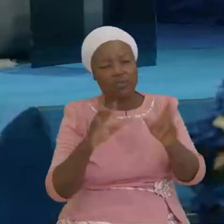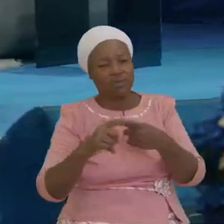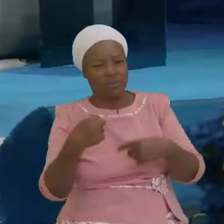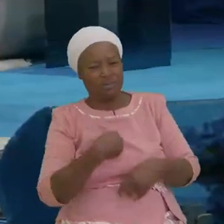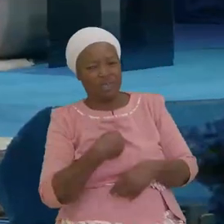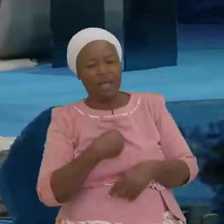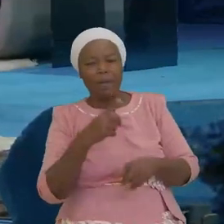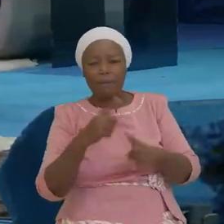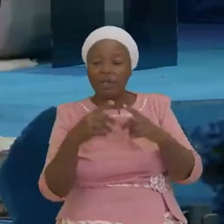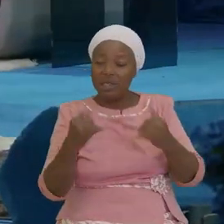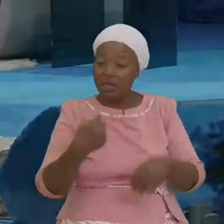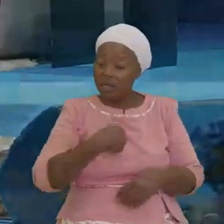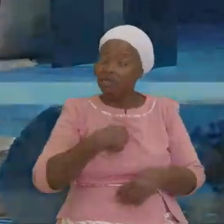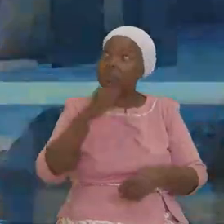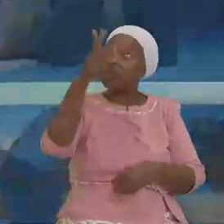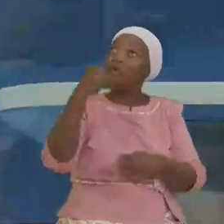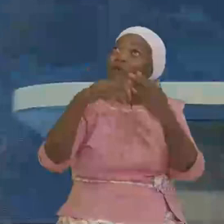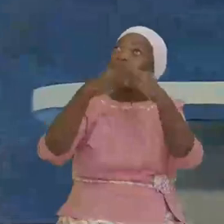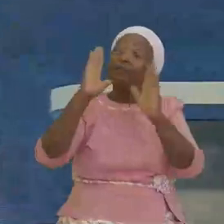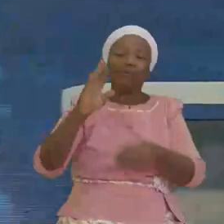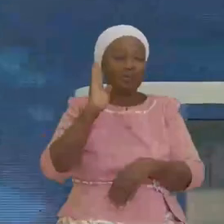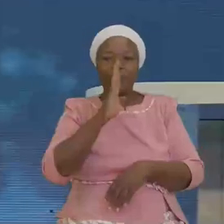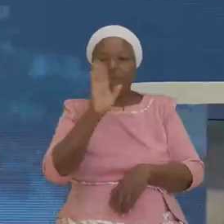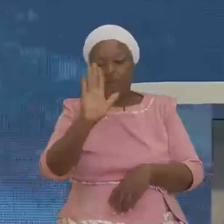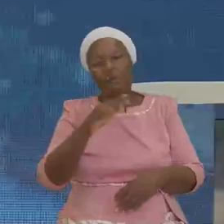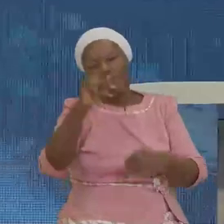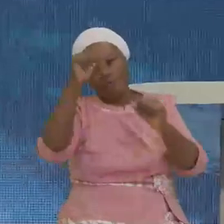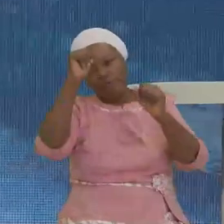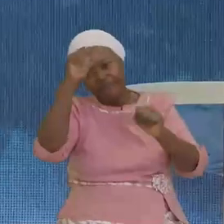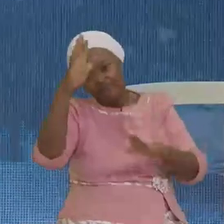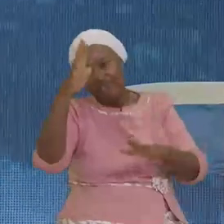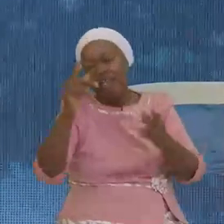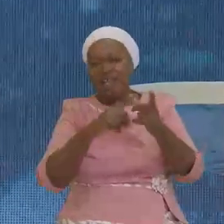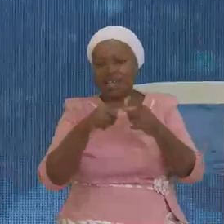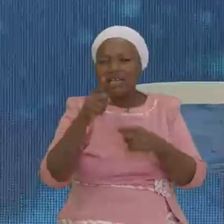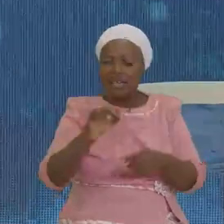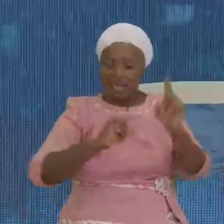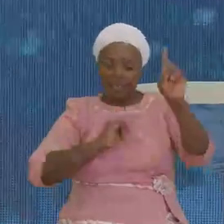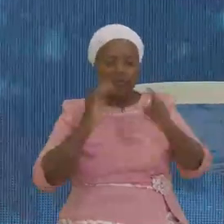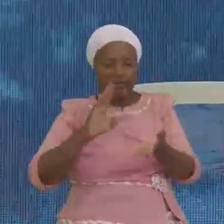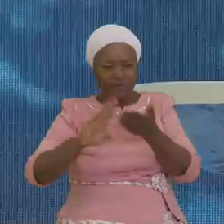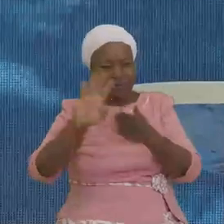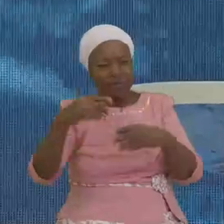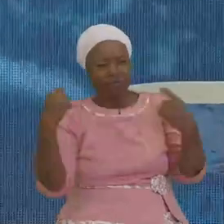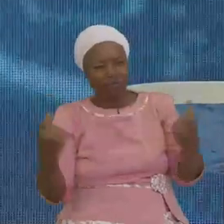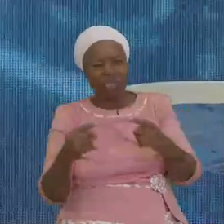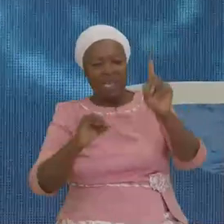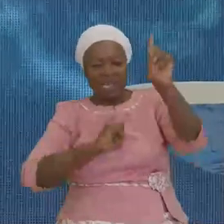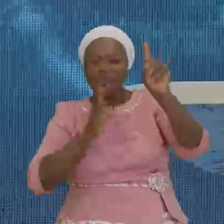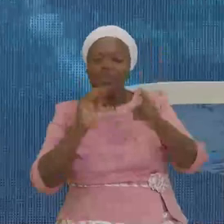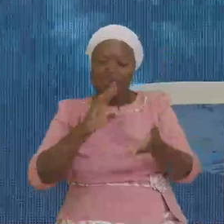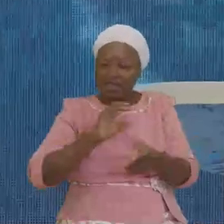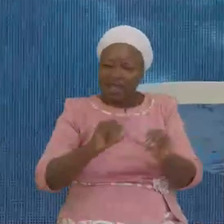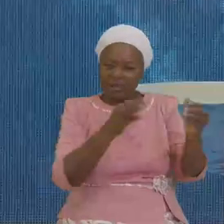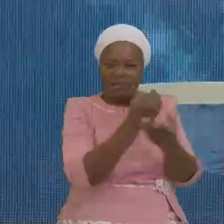un étranger à moi. Que maintenant, je vais devenir ton père. Je vais pardonner